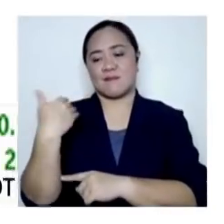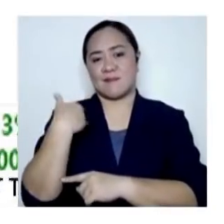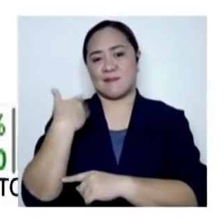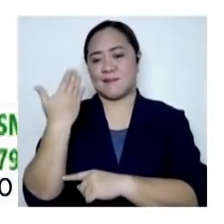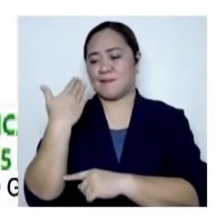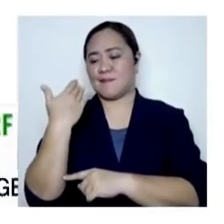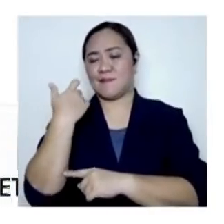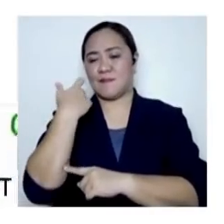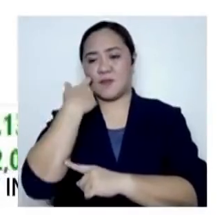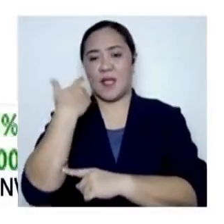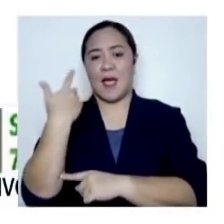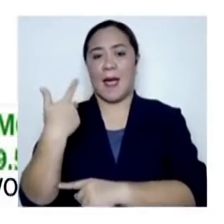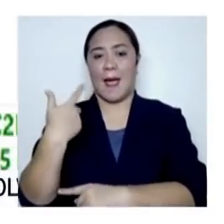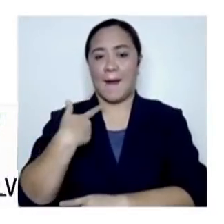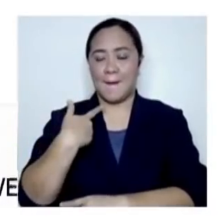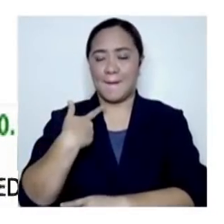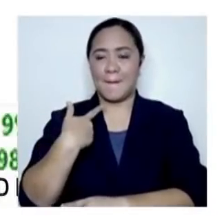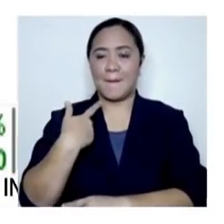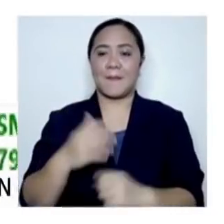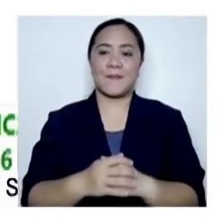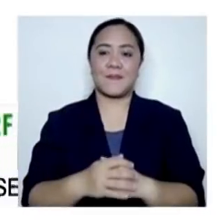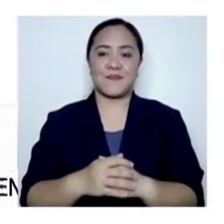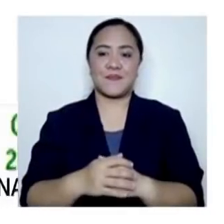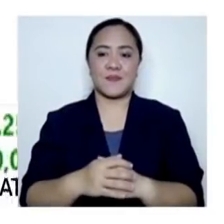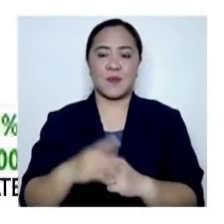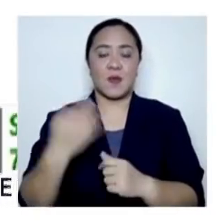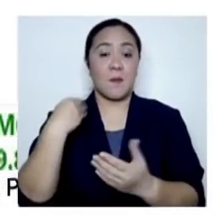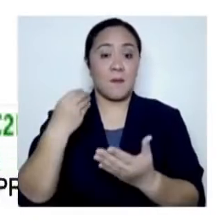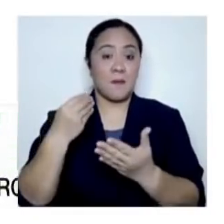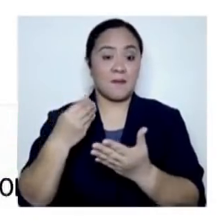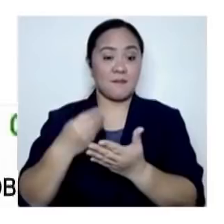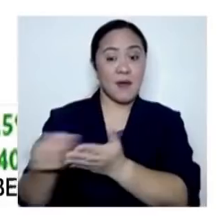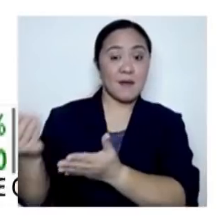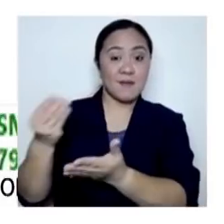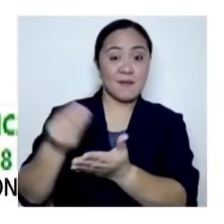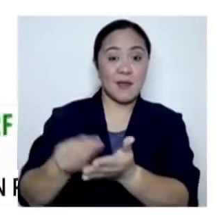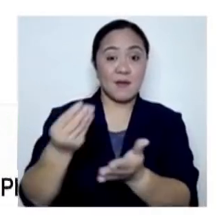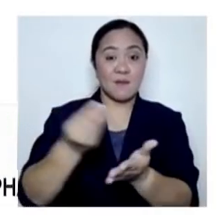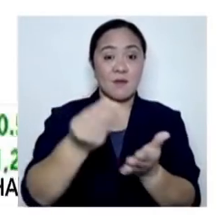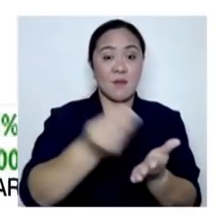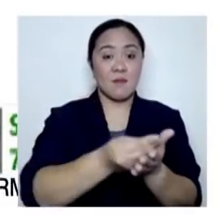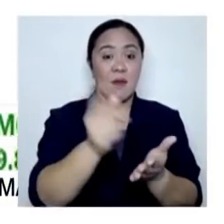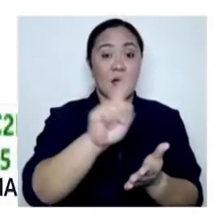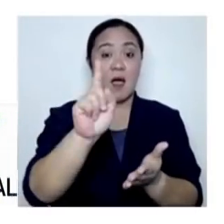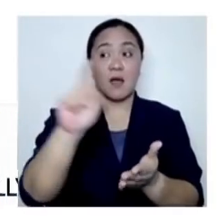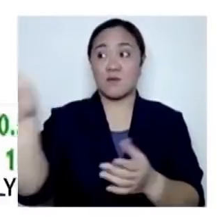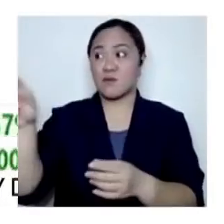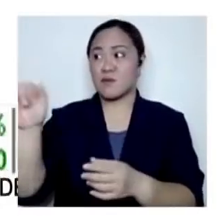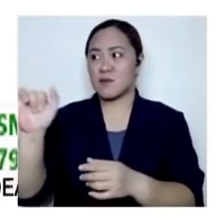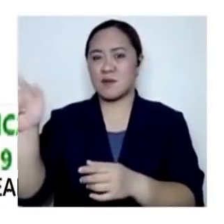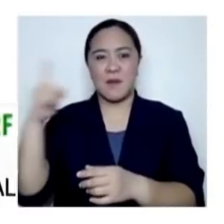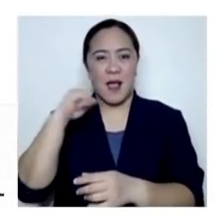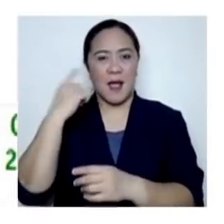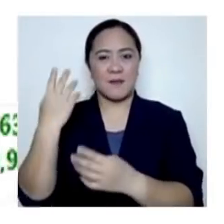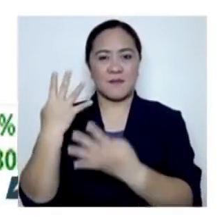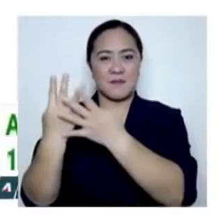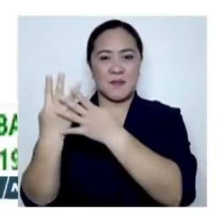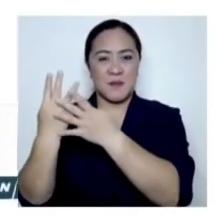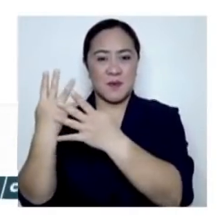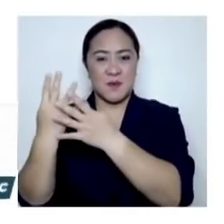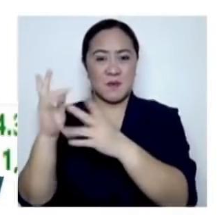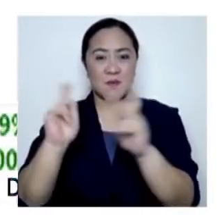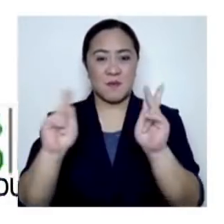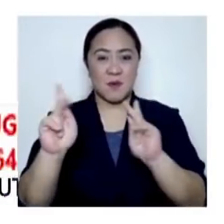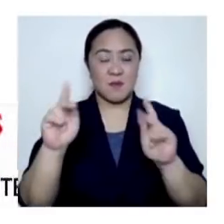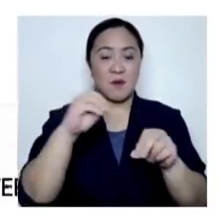executive session doon sa pinagbibili yung mga lalabas sa bilanggo. Mm-hmm. And we had a couple of guards.